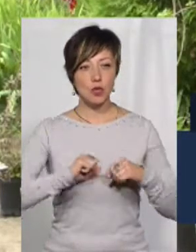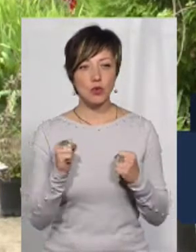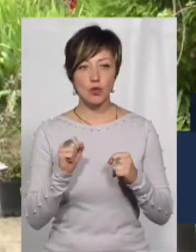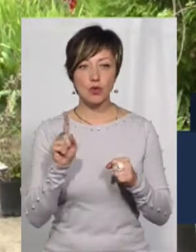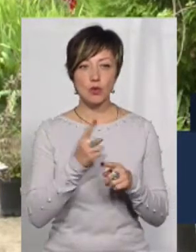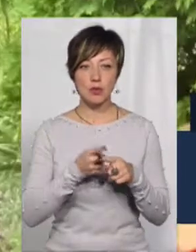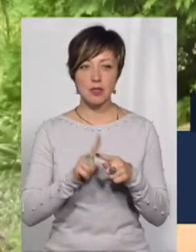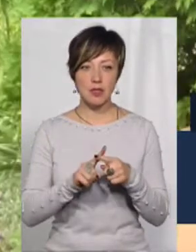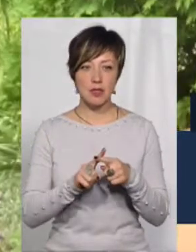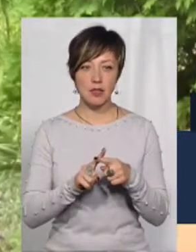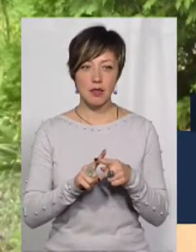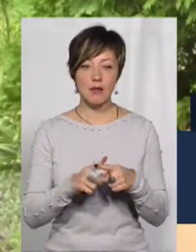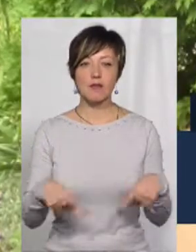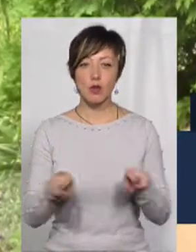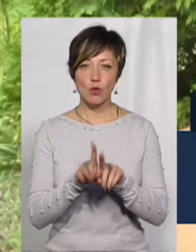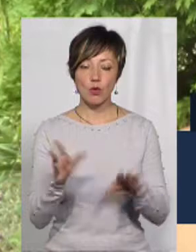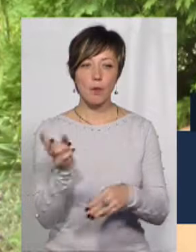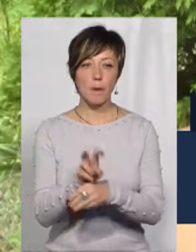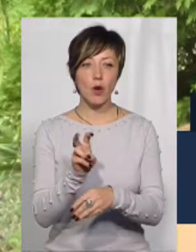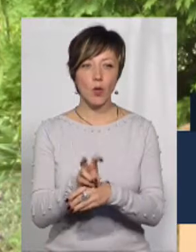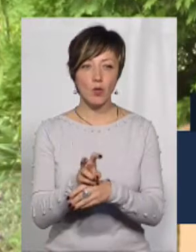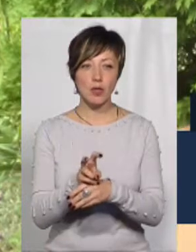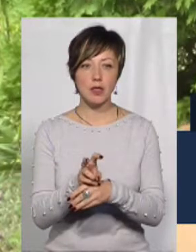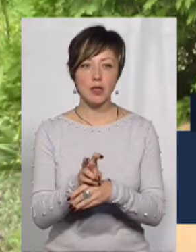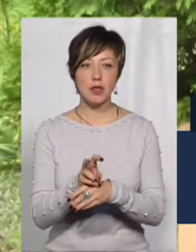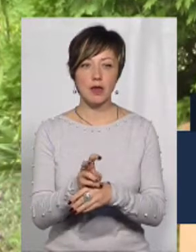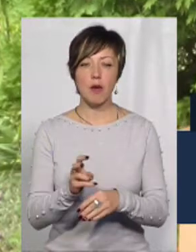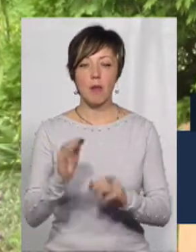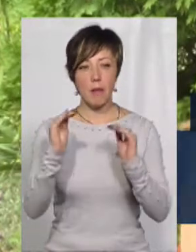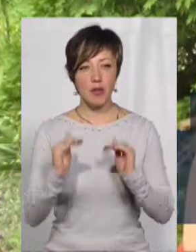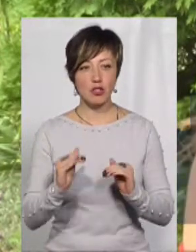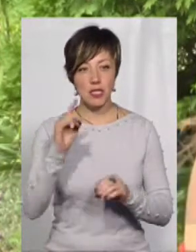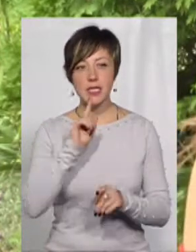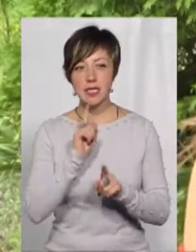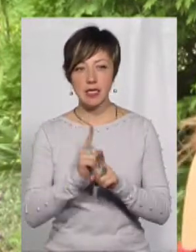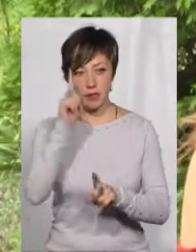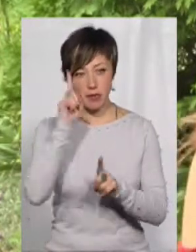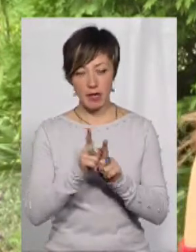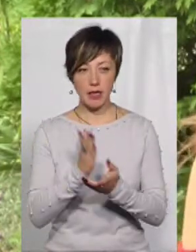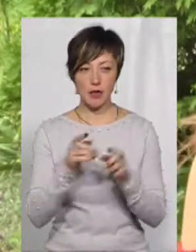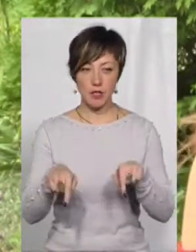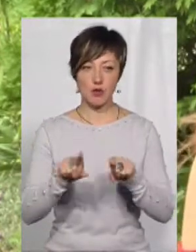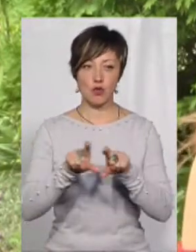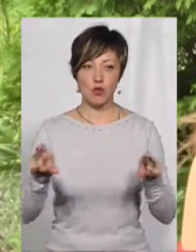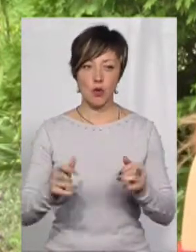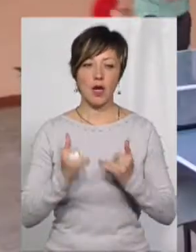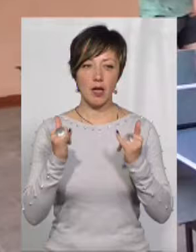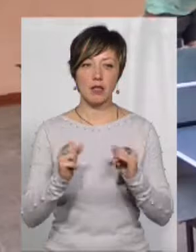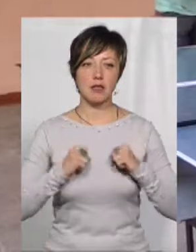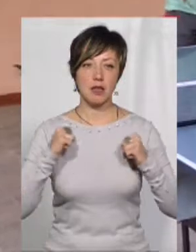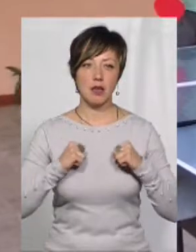молодці, хвалили нас. Ми все одно будемо сюди приходити, у нас молодші сестри, є брати в цій школі, теж для них